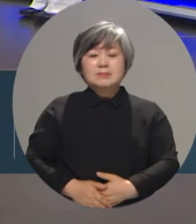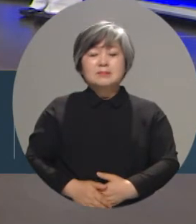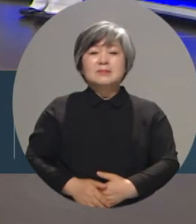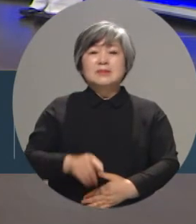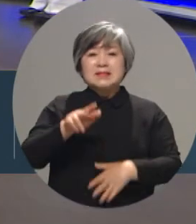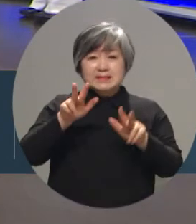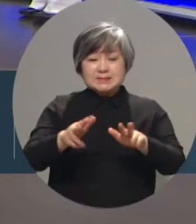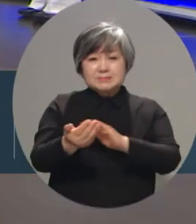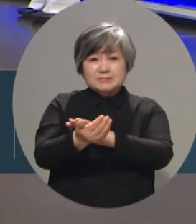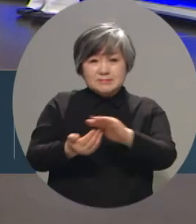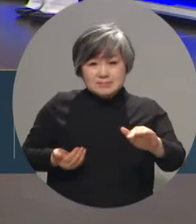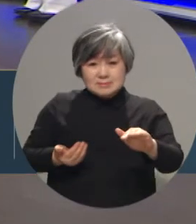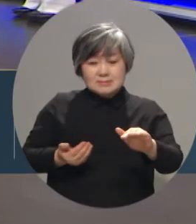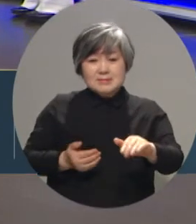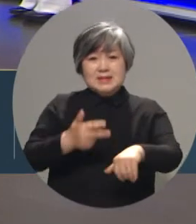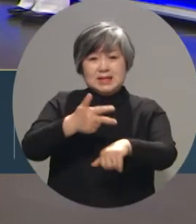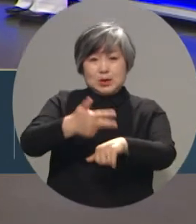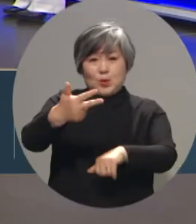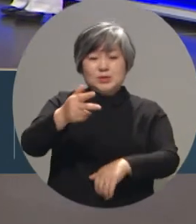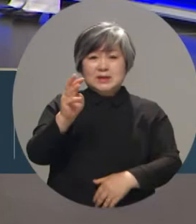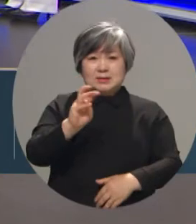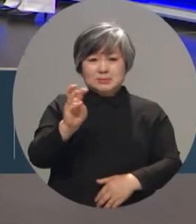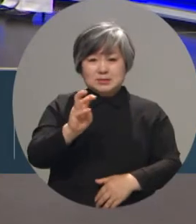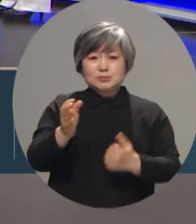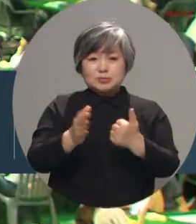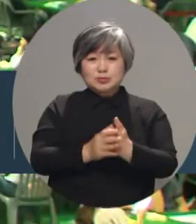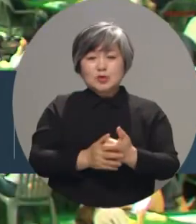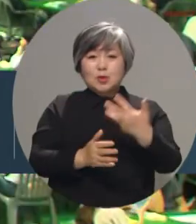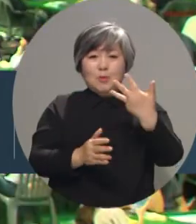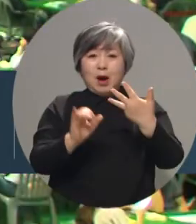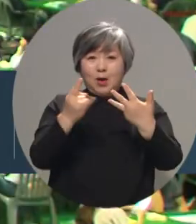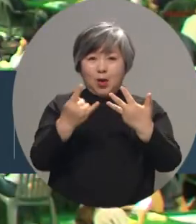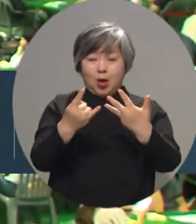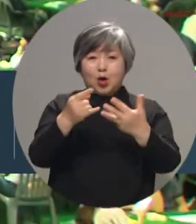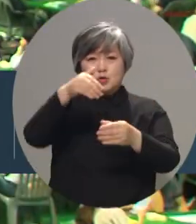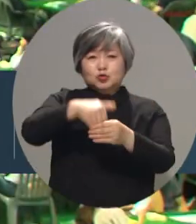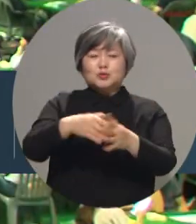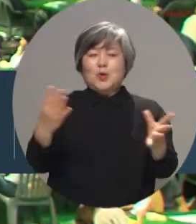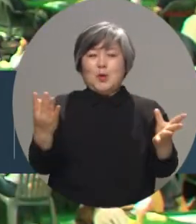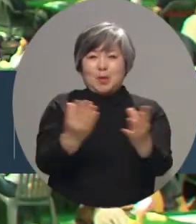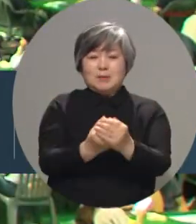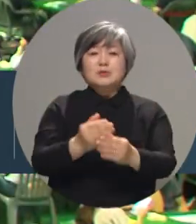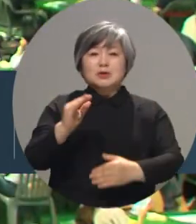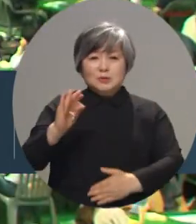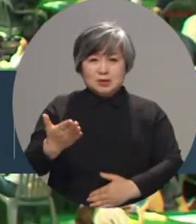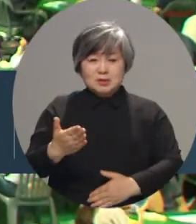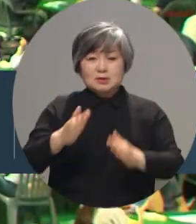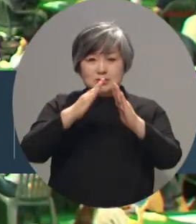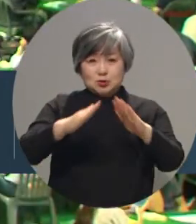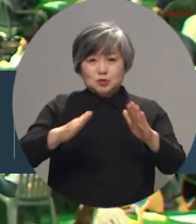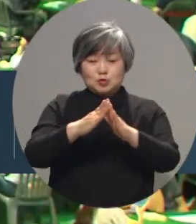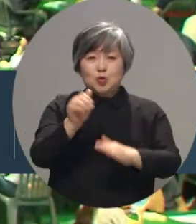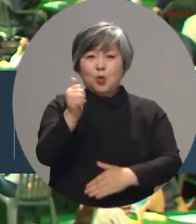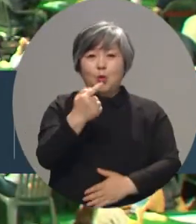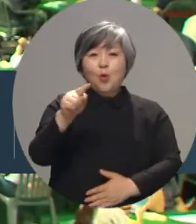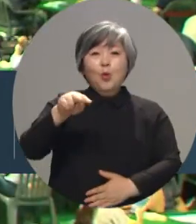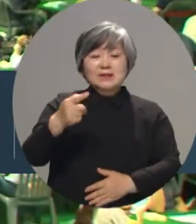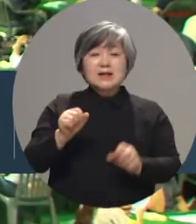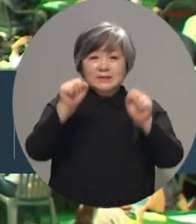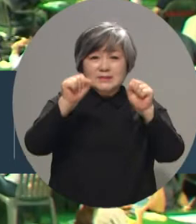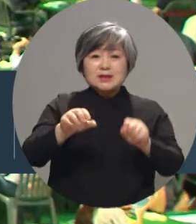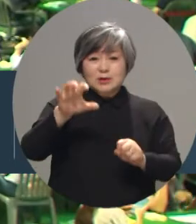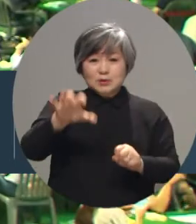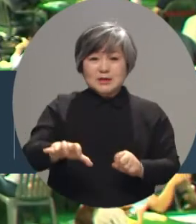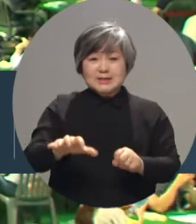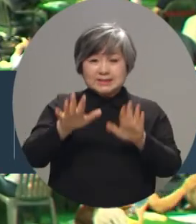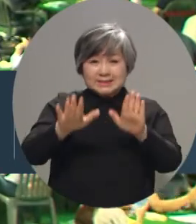네, 방금 전 저녁 7시 반 제8회 지방선거 본투표가 모두 마무리됐습니다. 전주 화산체육관에선 이제